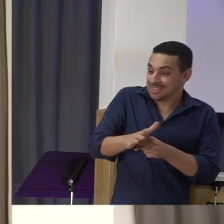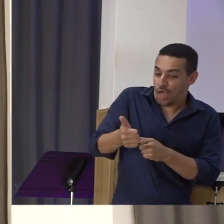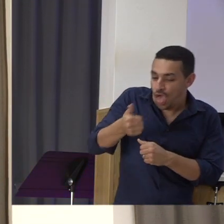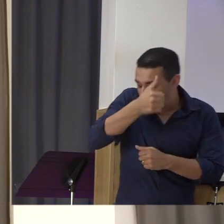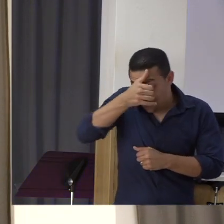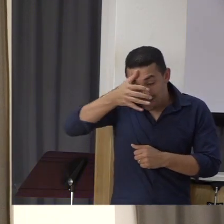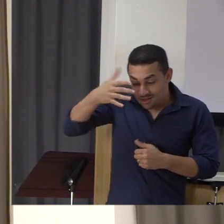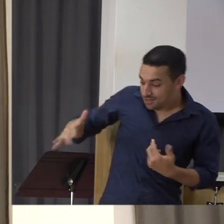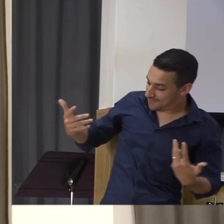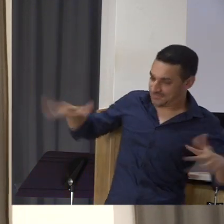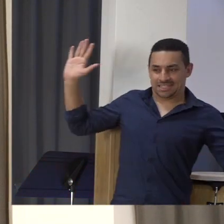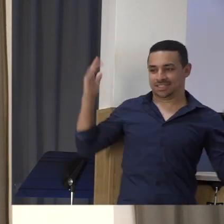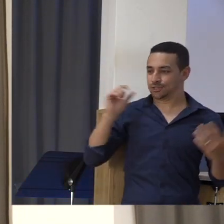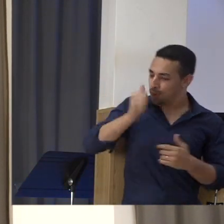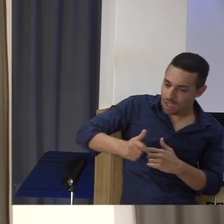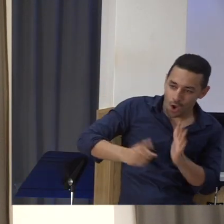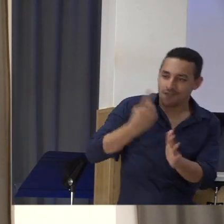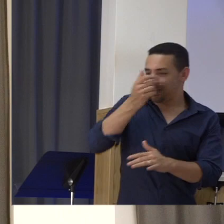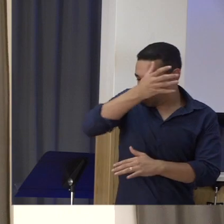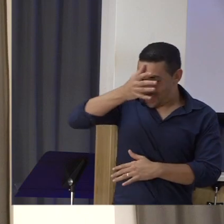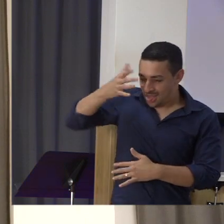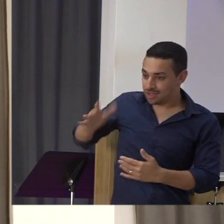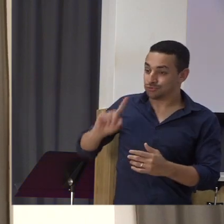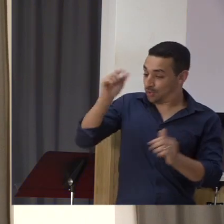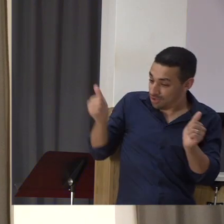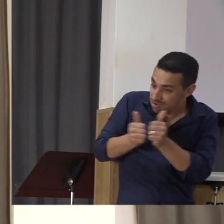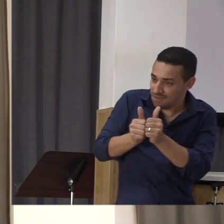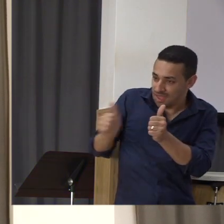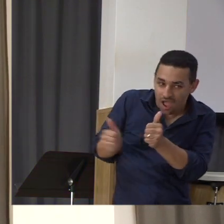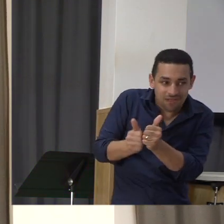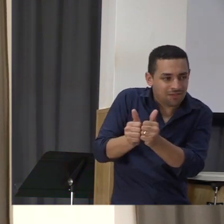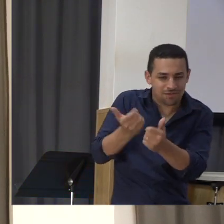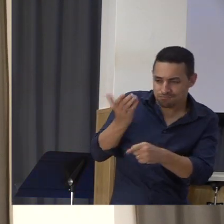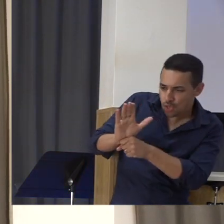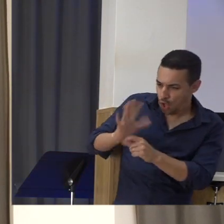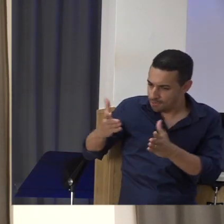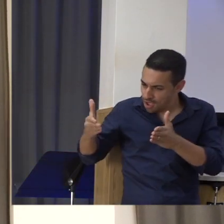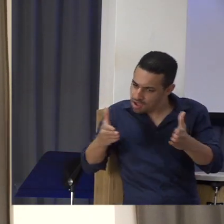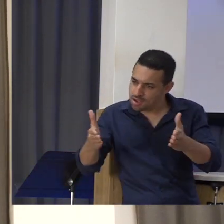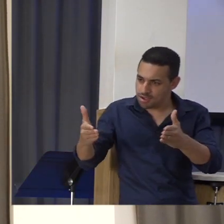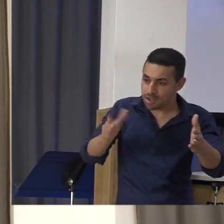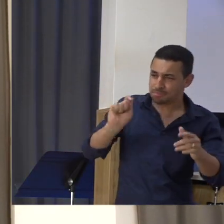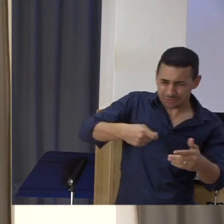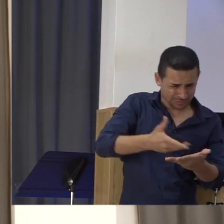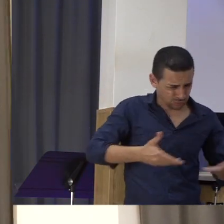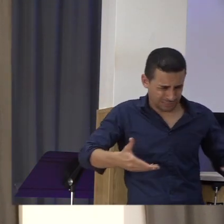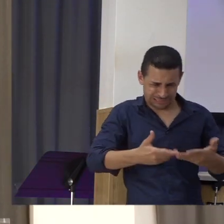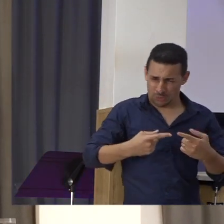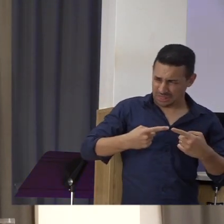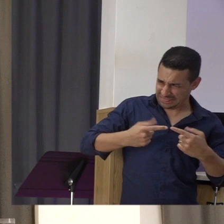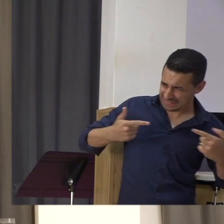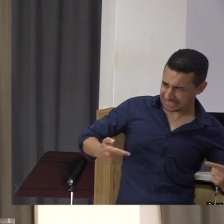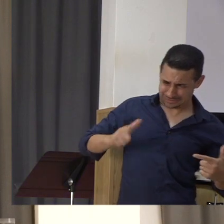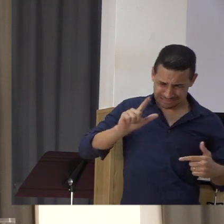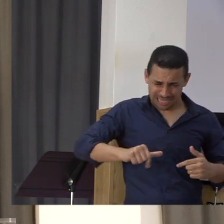peine. Plus il avançait, plus Dieu était avec lui, plus Dieu lui montrait ce qu'il fallait. Il y avait des situations tendues, il y avait des